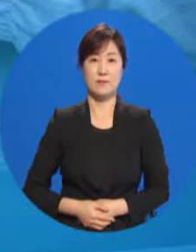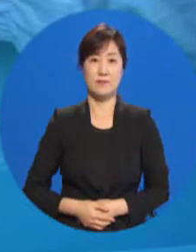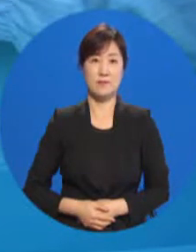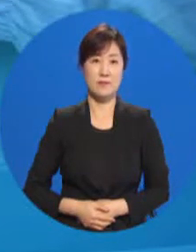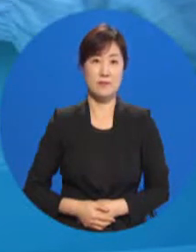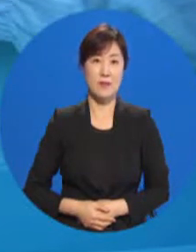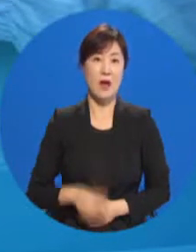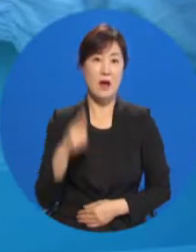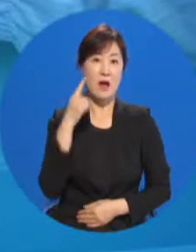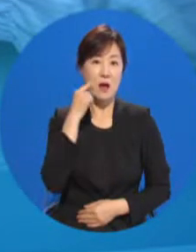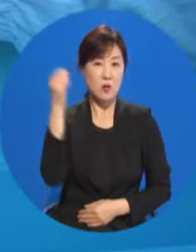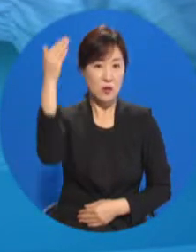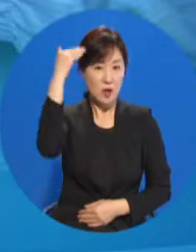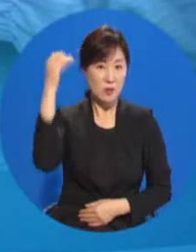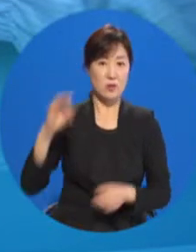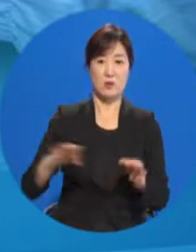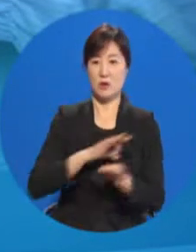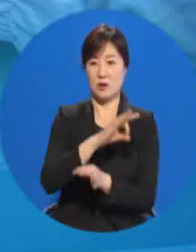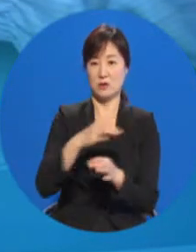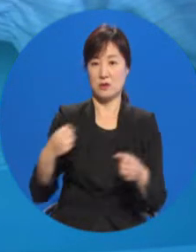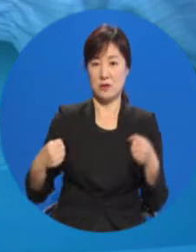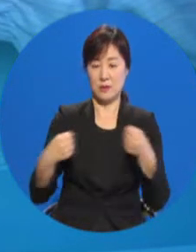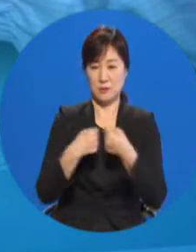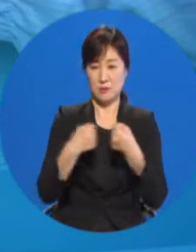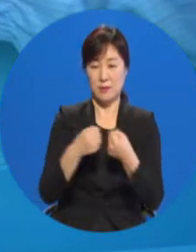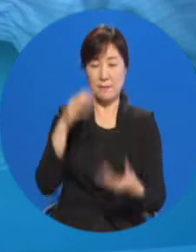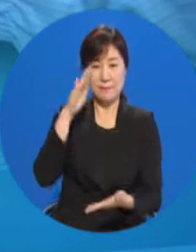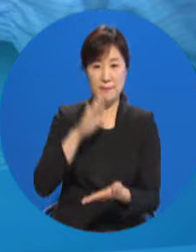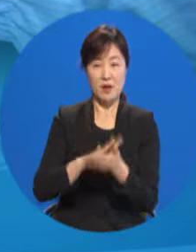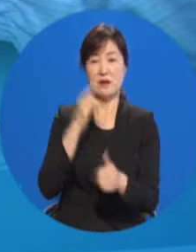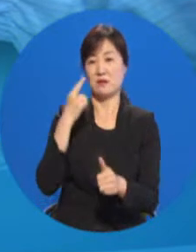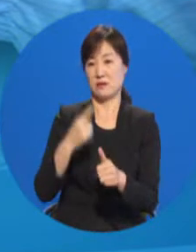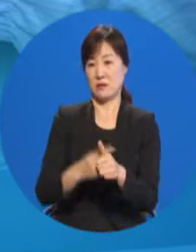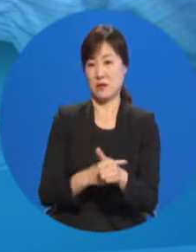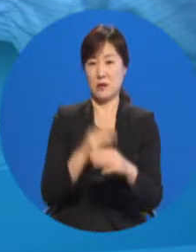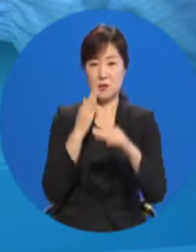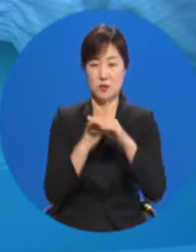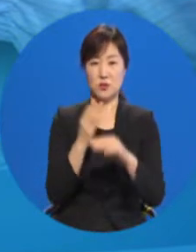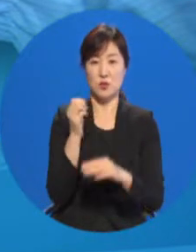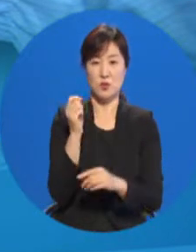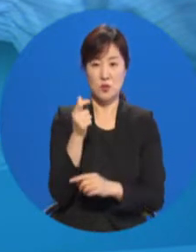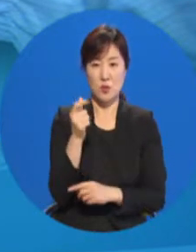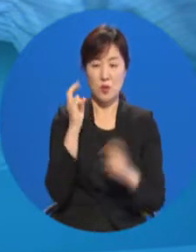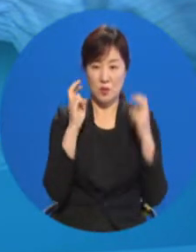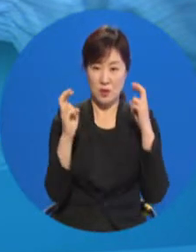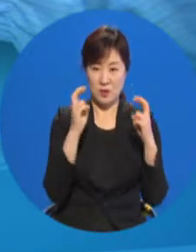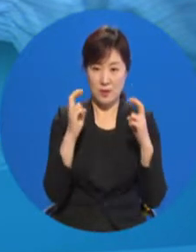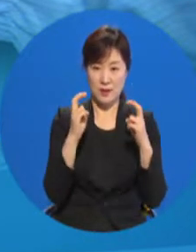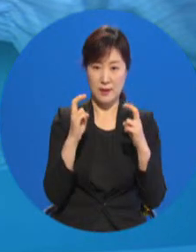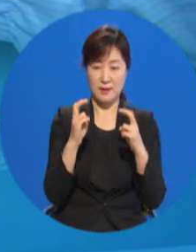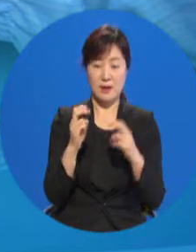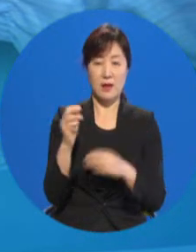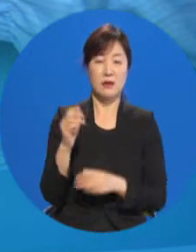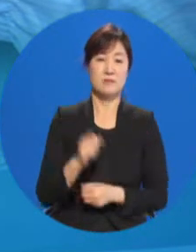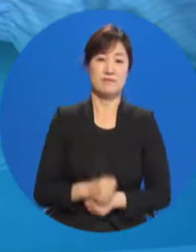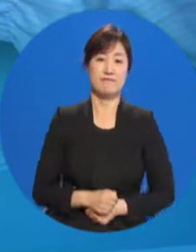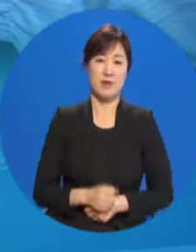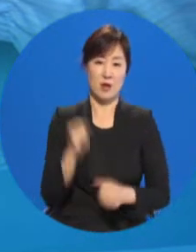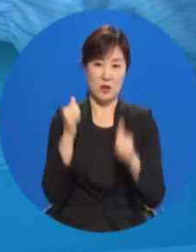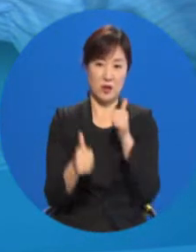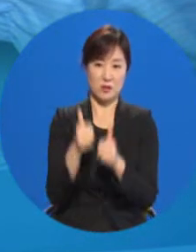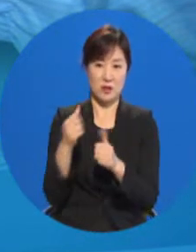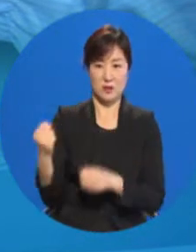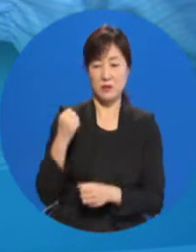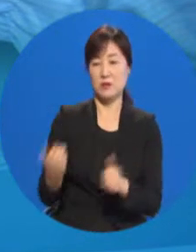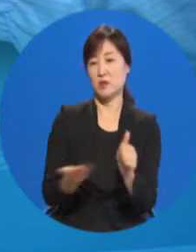한일 경제전쟁이 뜨거워지면서 우리 정부는 중소기업의 경쟁력을 키울 기회로 삼겠다고 발표했습니다. 그런데